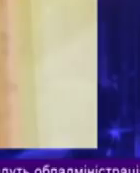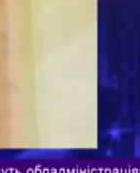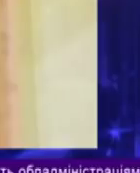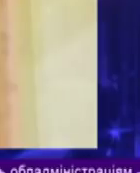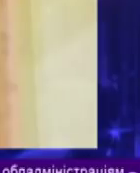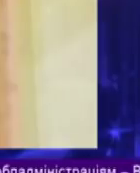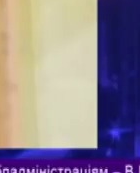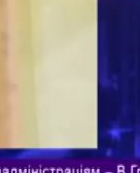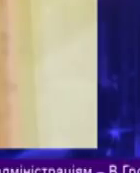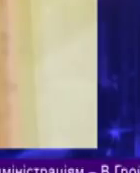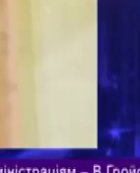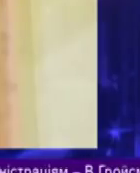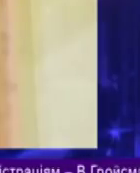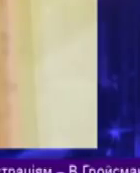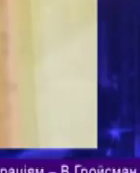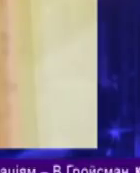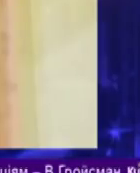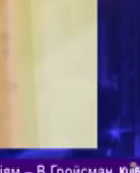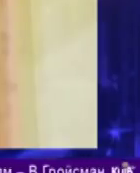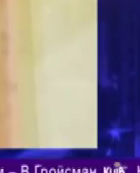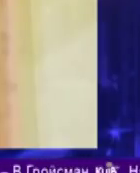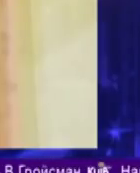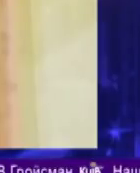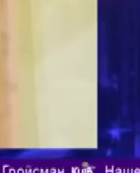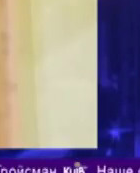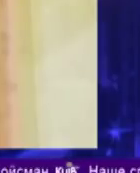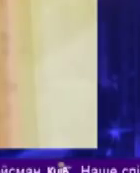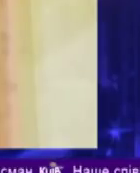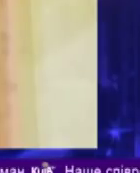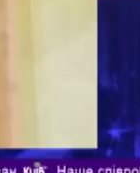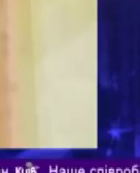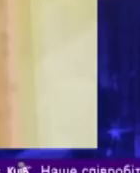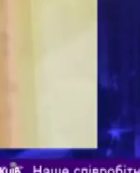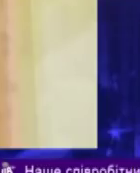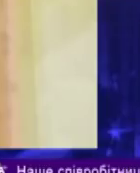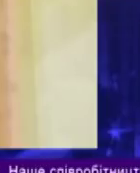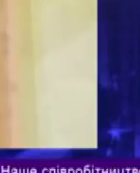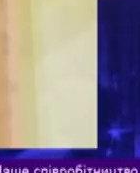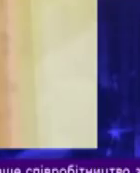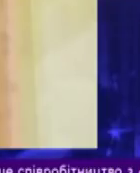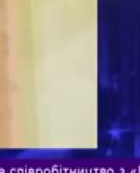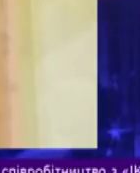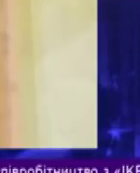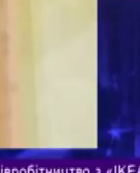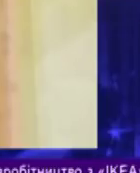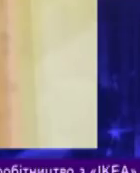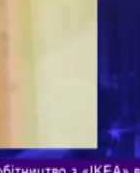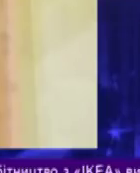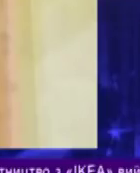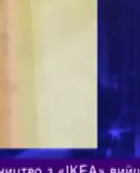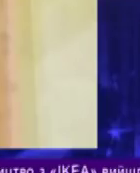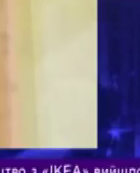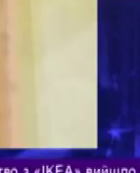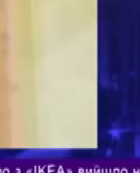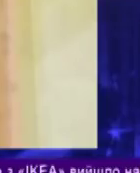оскаржувати вирок Сущенка. Тепер захист збирається подавати скаргу до Європейського суду з прав людини. Нагадаю, українського